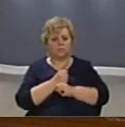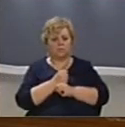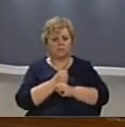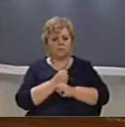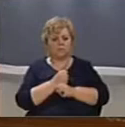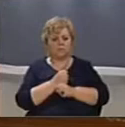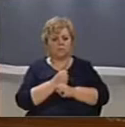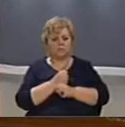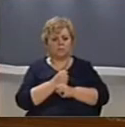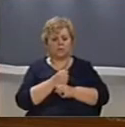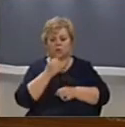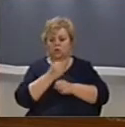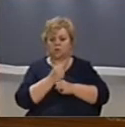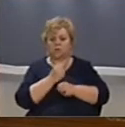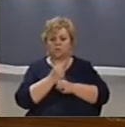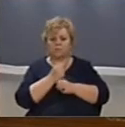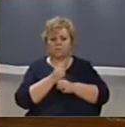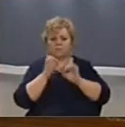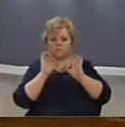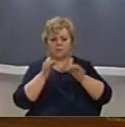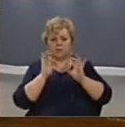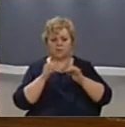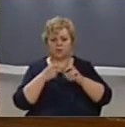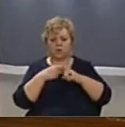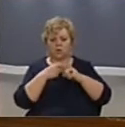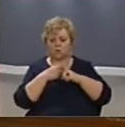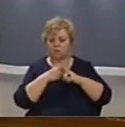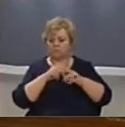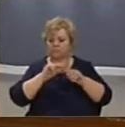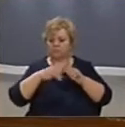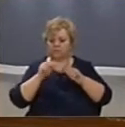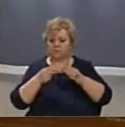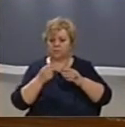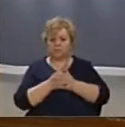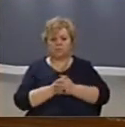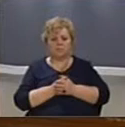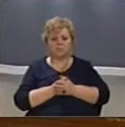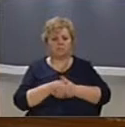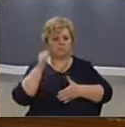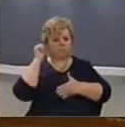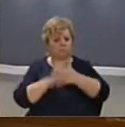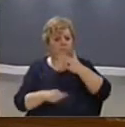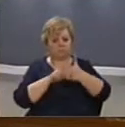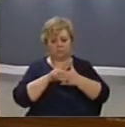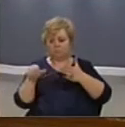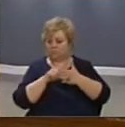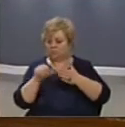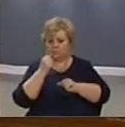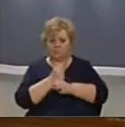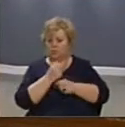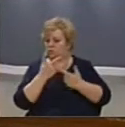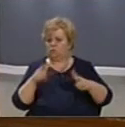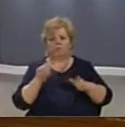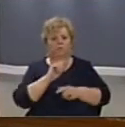me detyra specifika apo si quhen me gjuhën popullore kontratë mbi vepër që ne kemi sankcionuar që sa vite që nuk